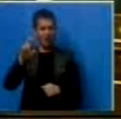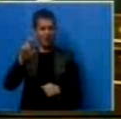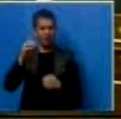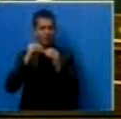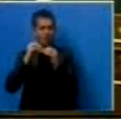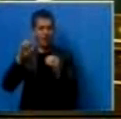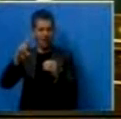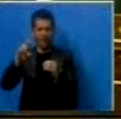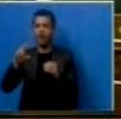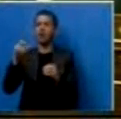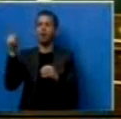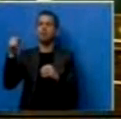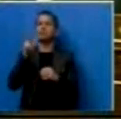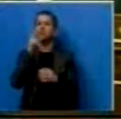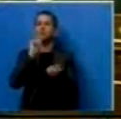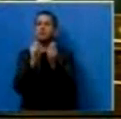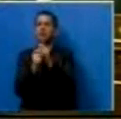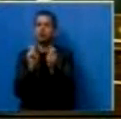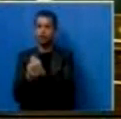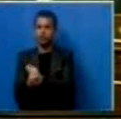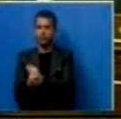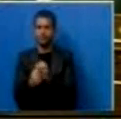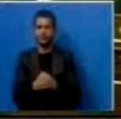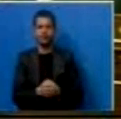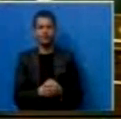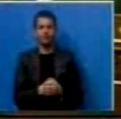Kosovën në proces të reformave.